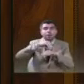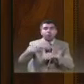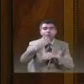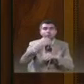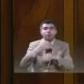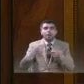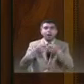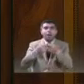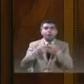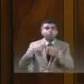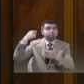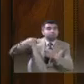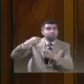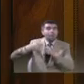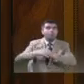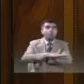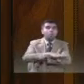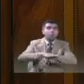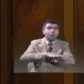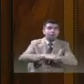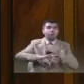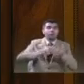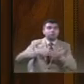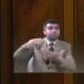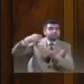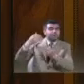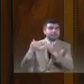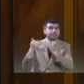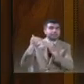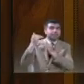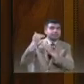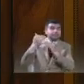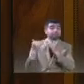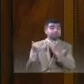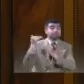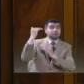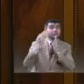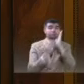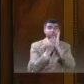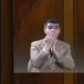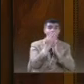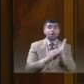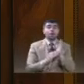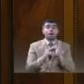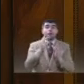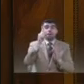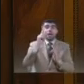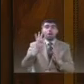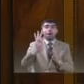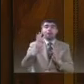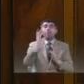كتلة الأجور. كتلة الأجور عرفت حقيقة واحد الارتفاع بمستوى 104%